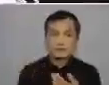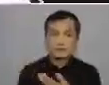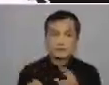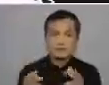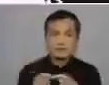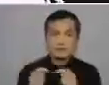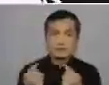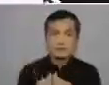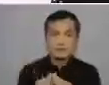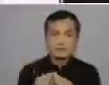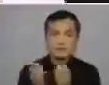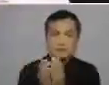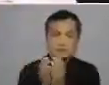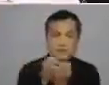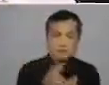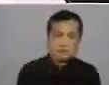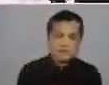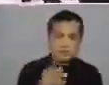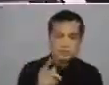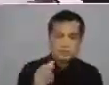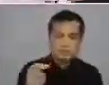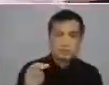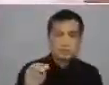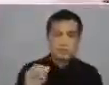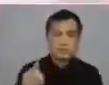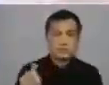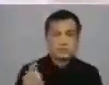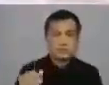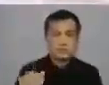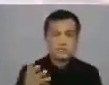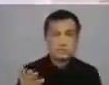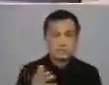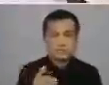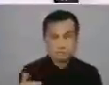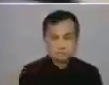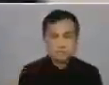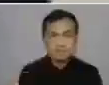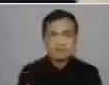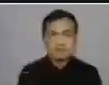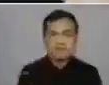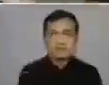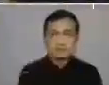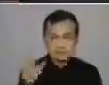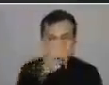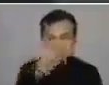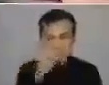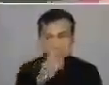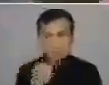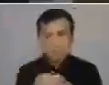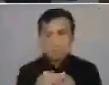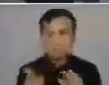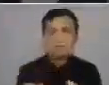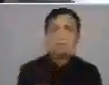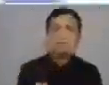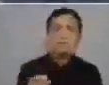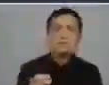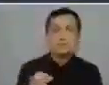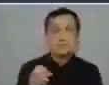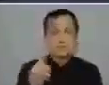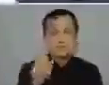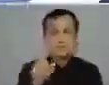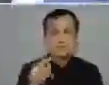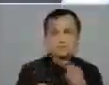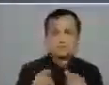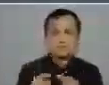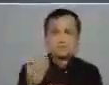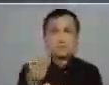si Wisconsin Governor Tony Evers at Wisconsin Senator Tammy Baldwin. Sumigaw pa ang presidente ng Amerika na bibili siya ng ice